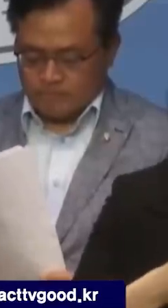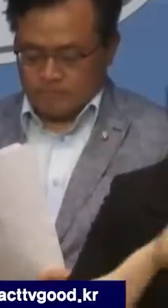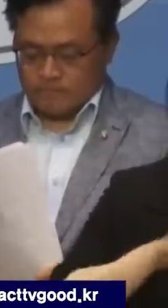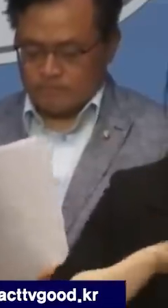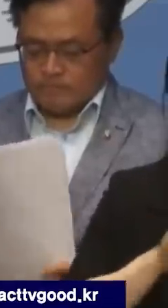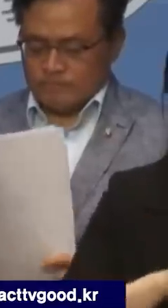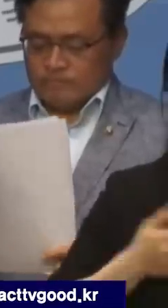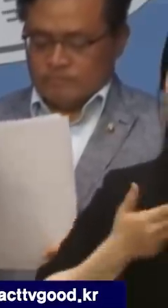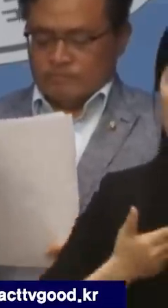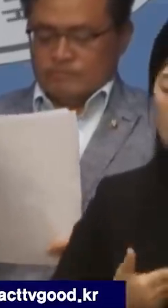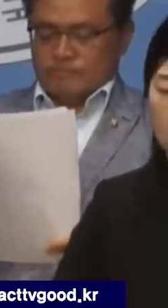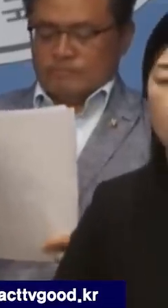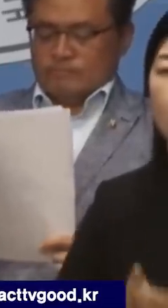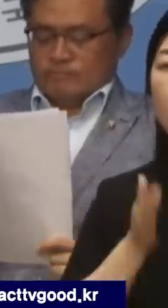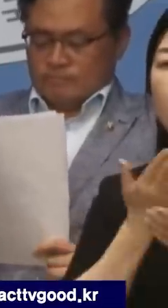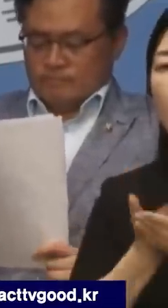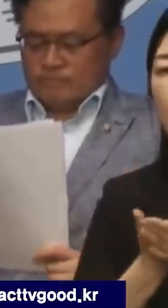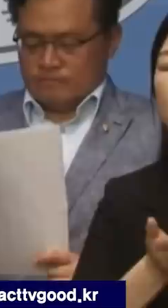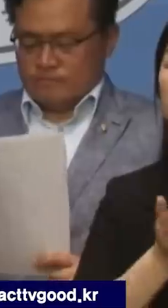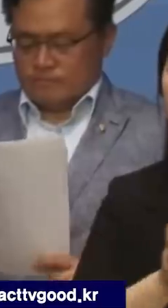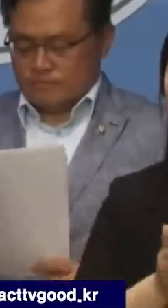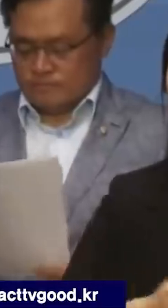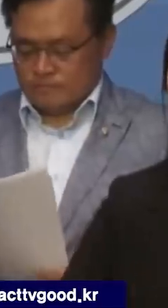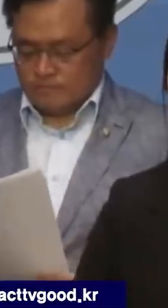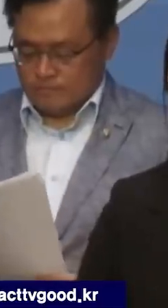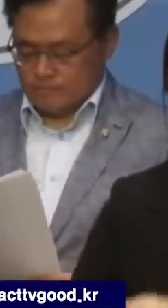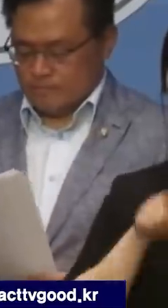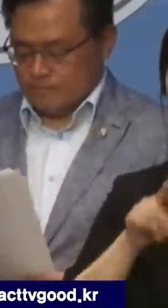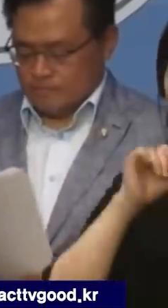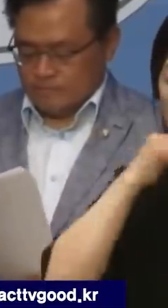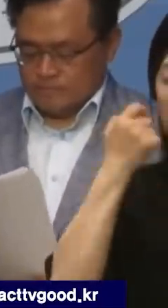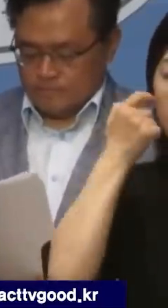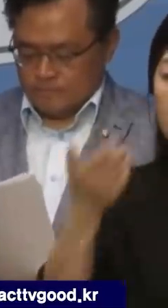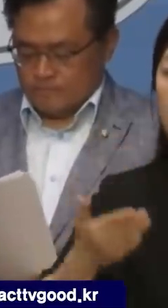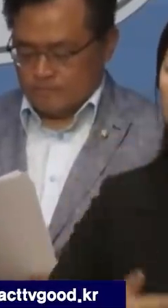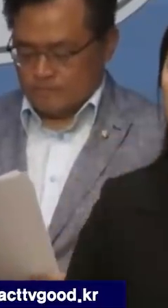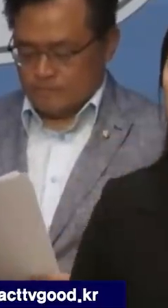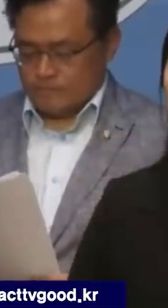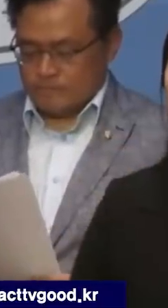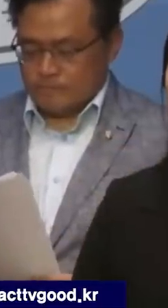마음을 진정시켜 달라는 것입니다. 이것이 어렵습니까?